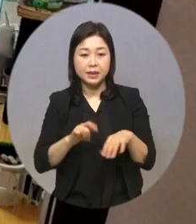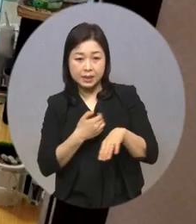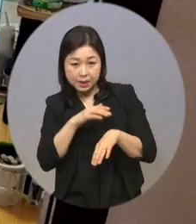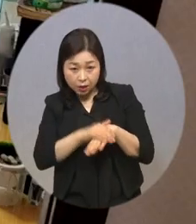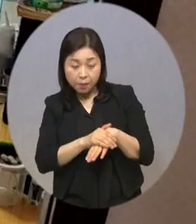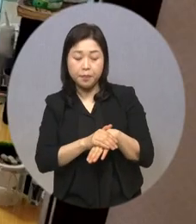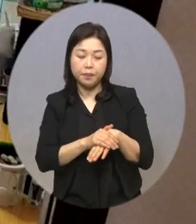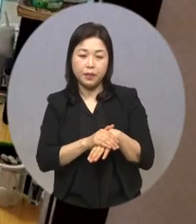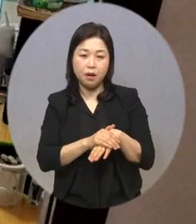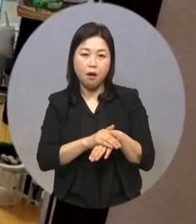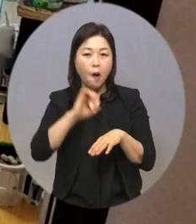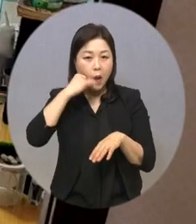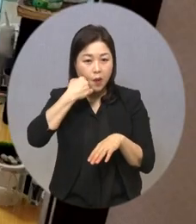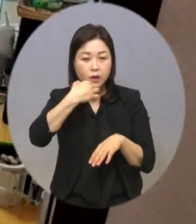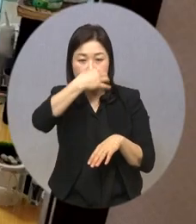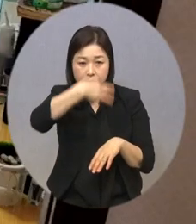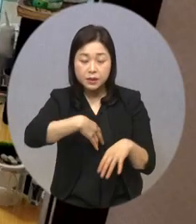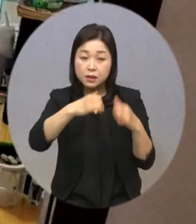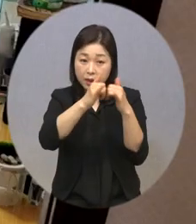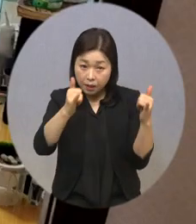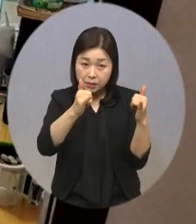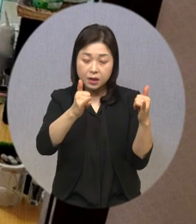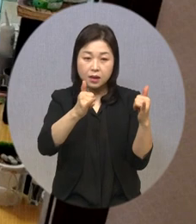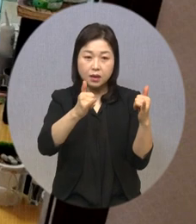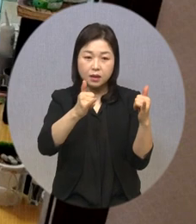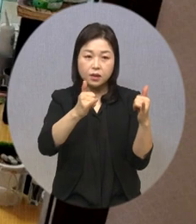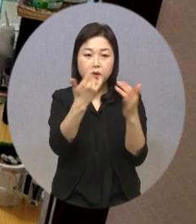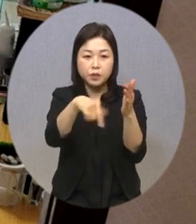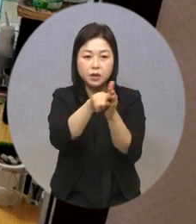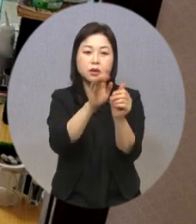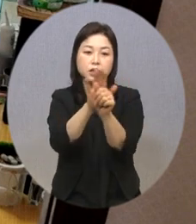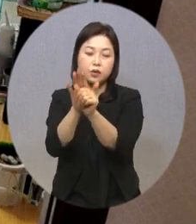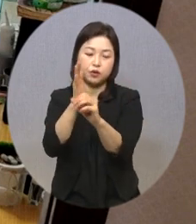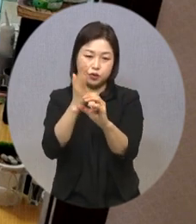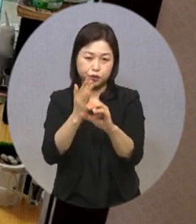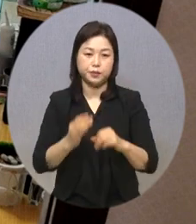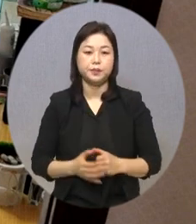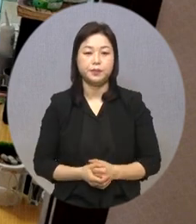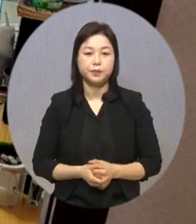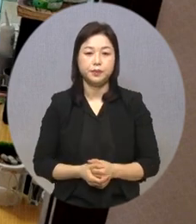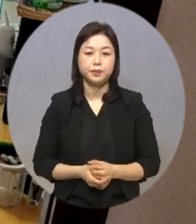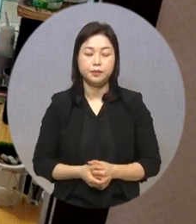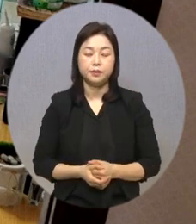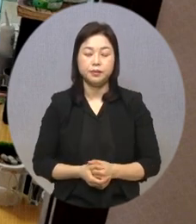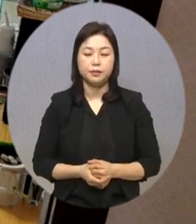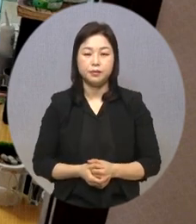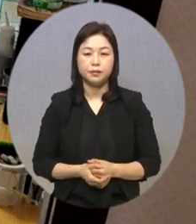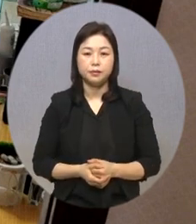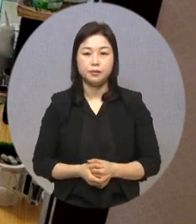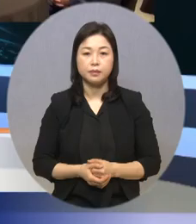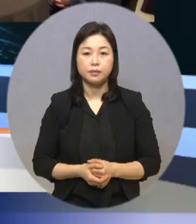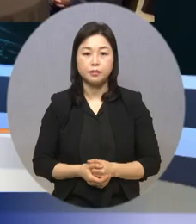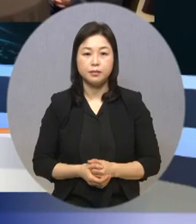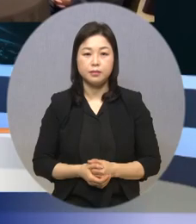나서서 어려움 속에 있는 이웃을 지원하고 있습니다. 복지TV 경기방송